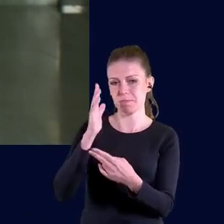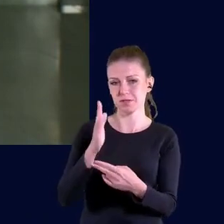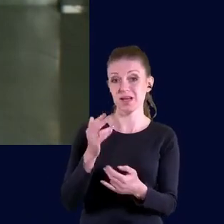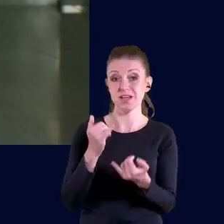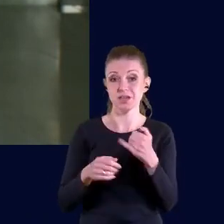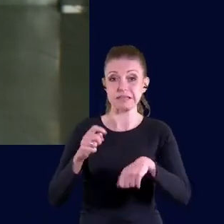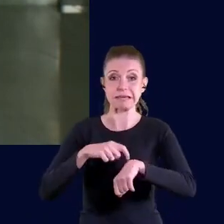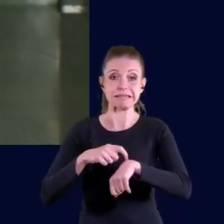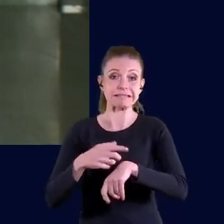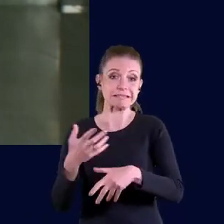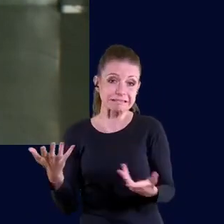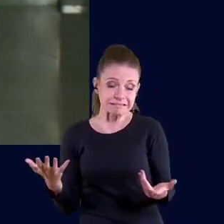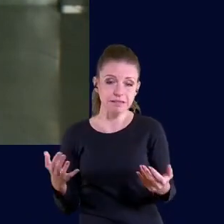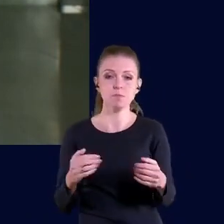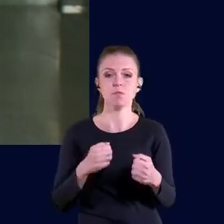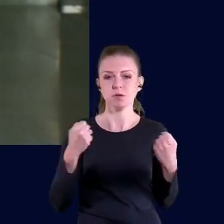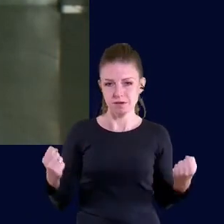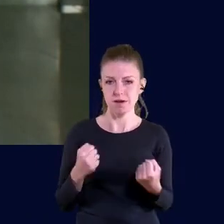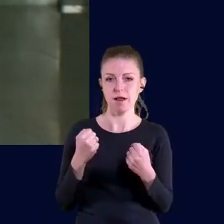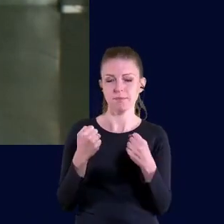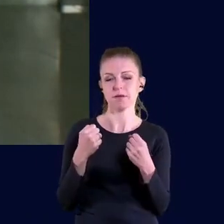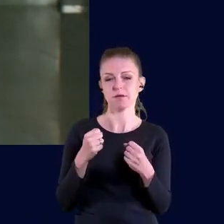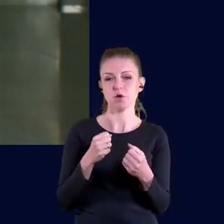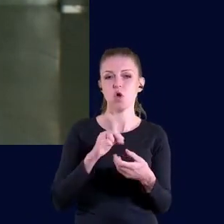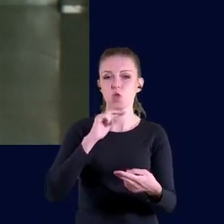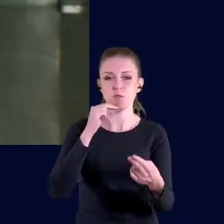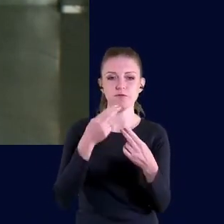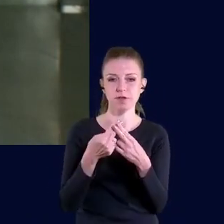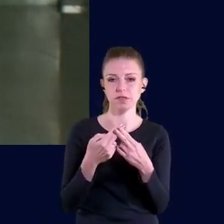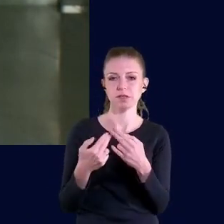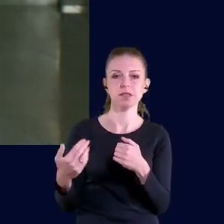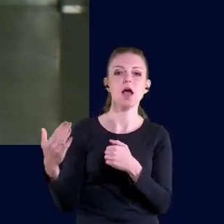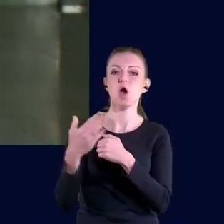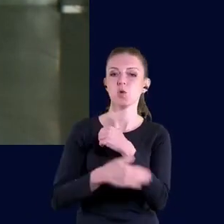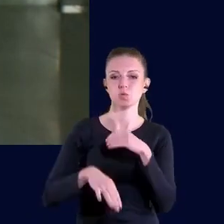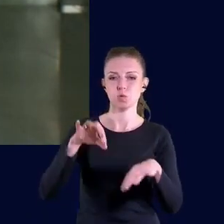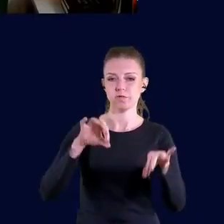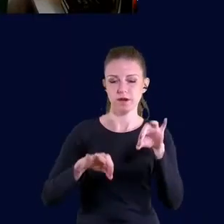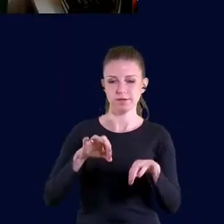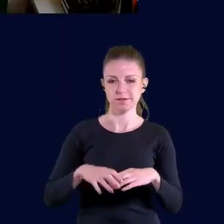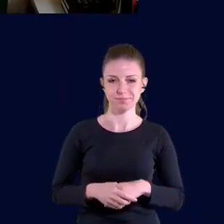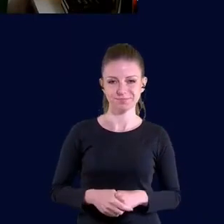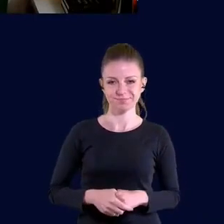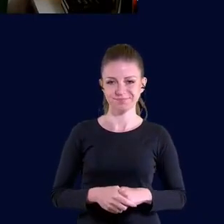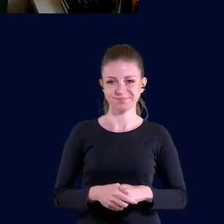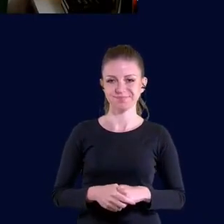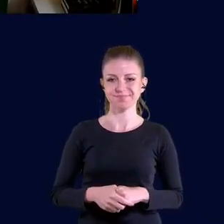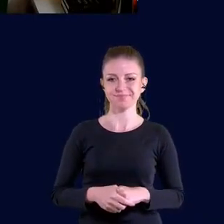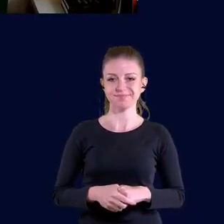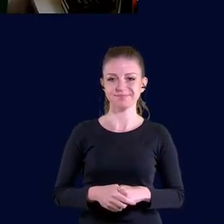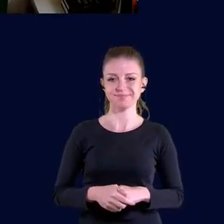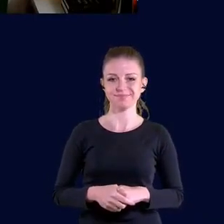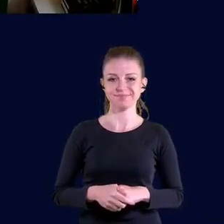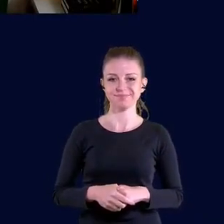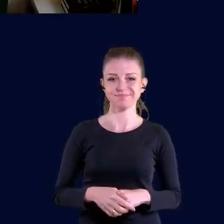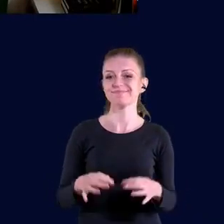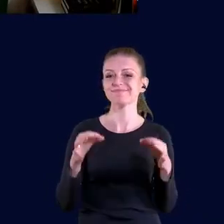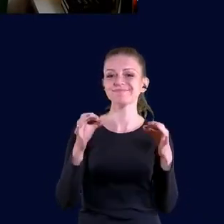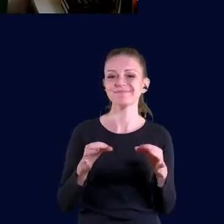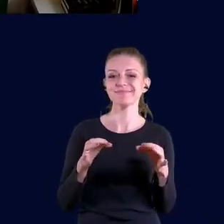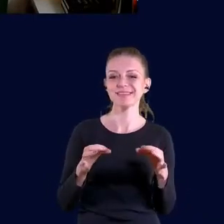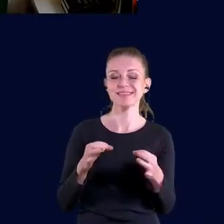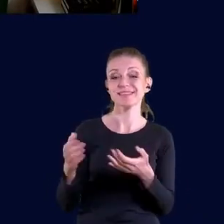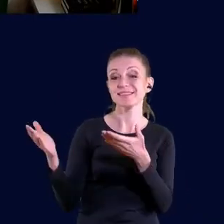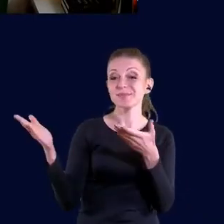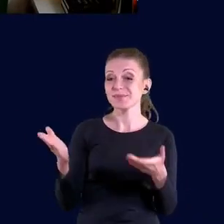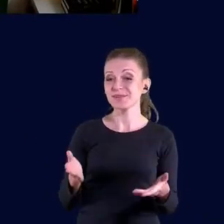czas nam na to nie pozwoli Postaramy się odpowiedzieć na państwa pytania na zakończenie konferencji a i nie przedłużając Szanowni państwo